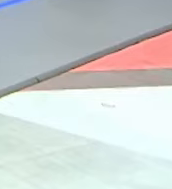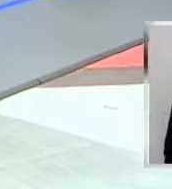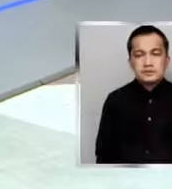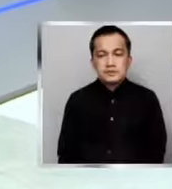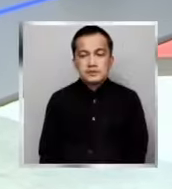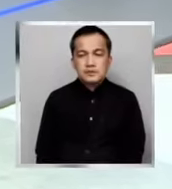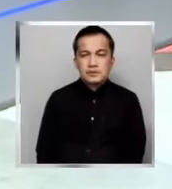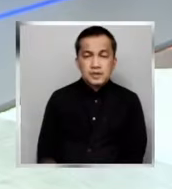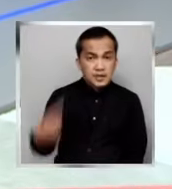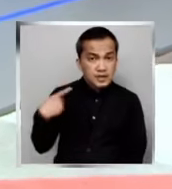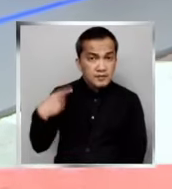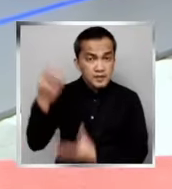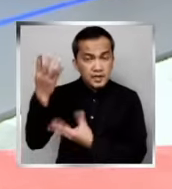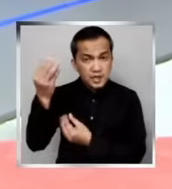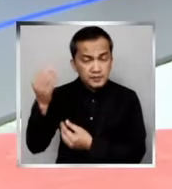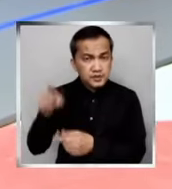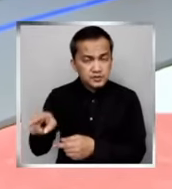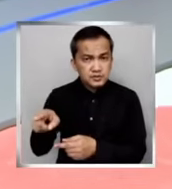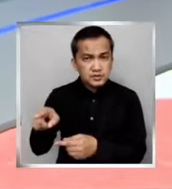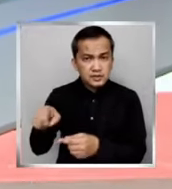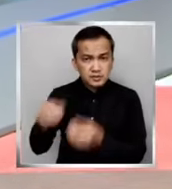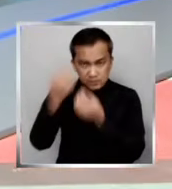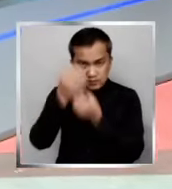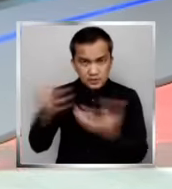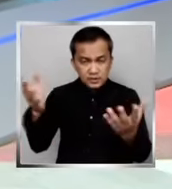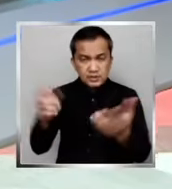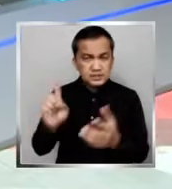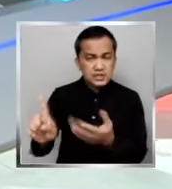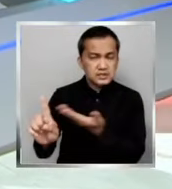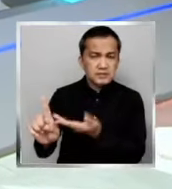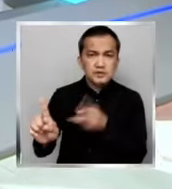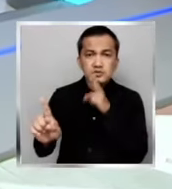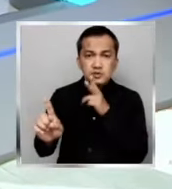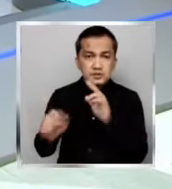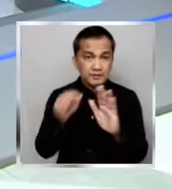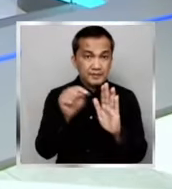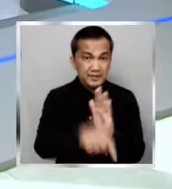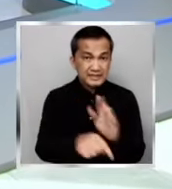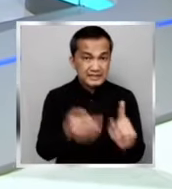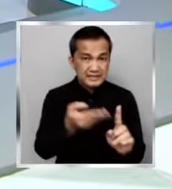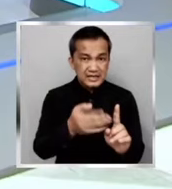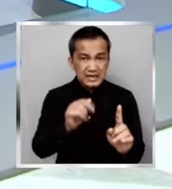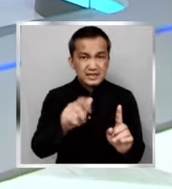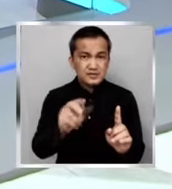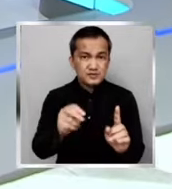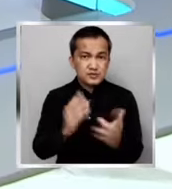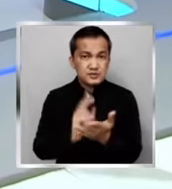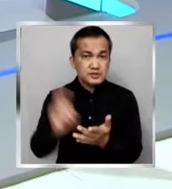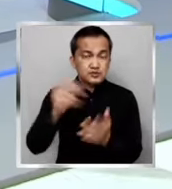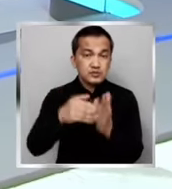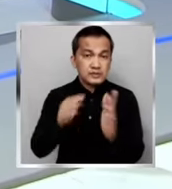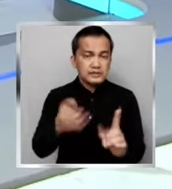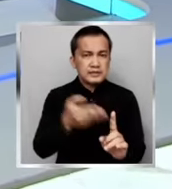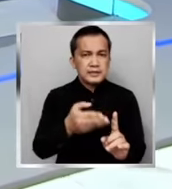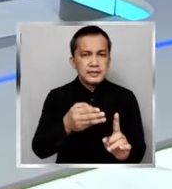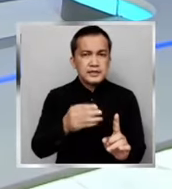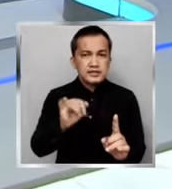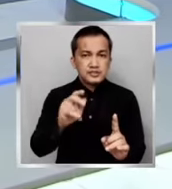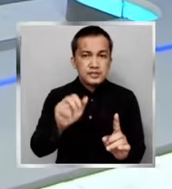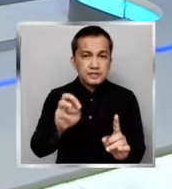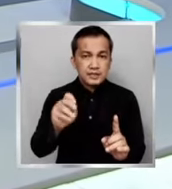update tayo m ibinulgar ng isa sa mga susp sa pagpatay sa Adamson University Student na si John Matthew